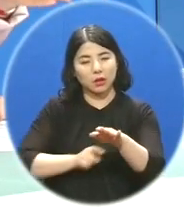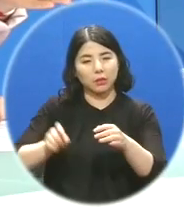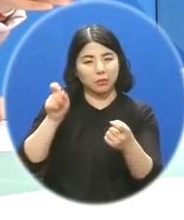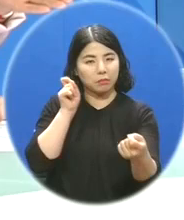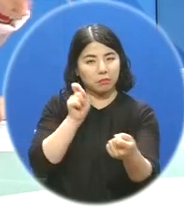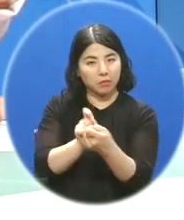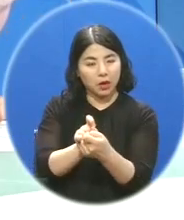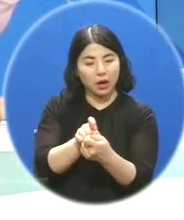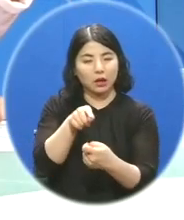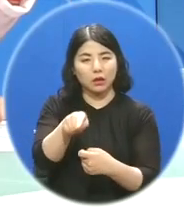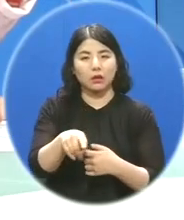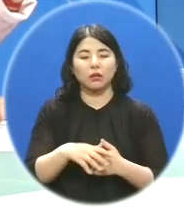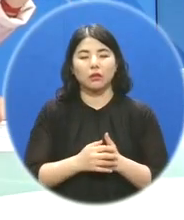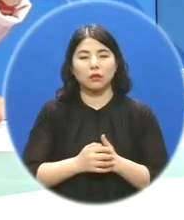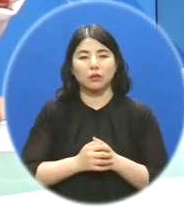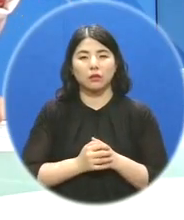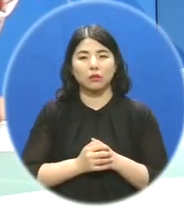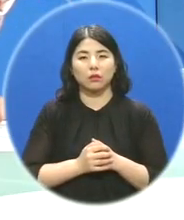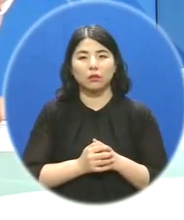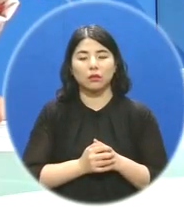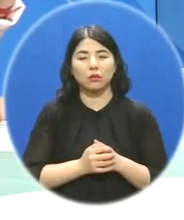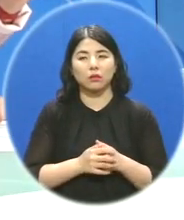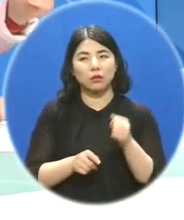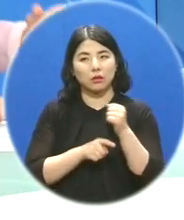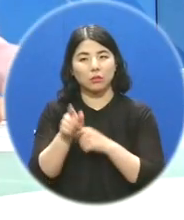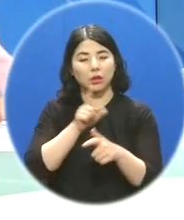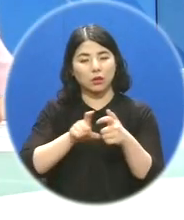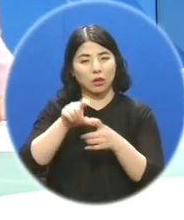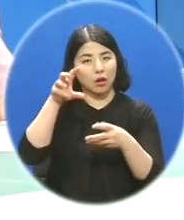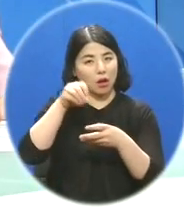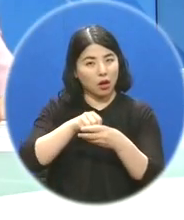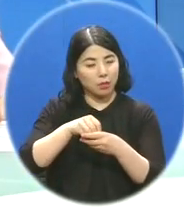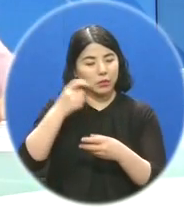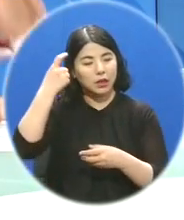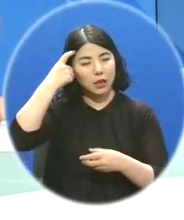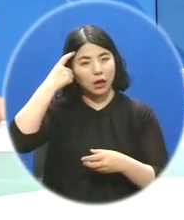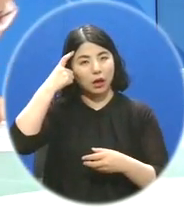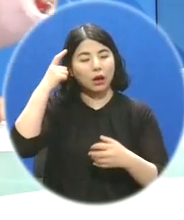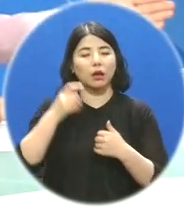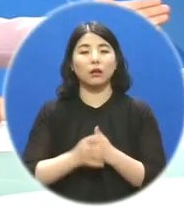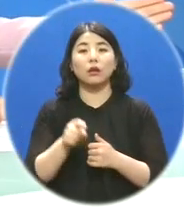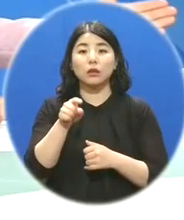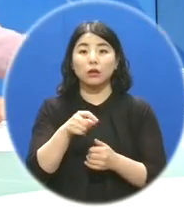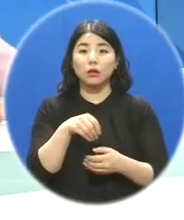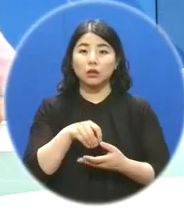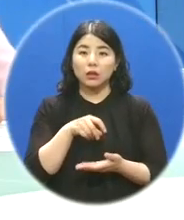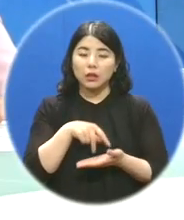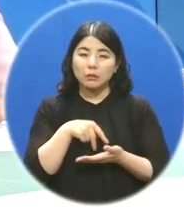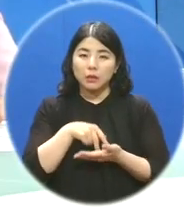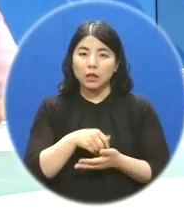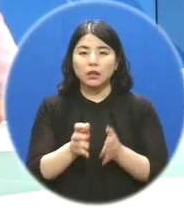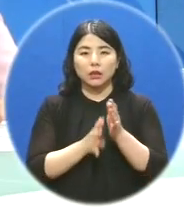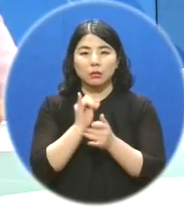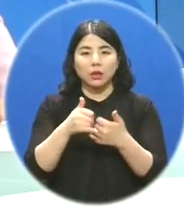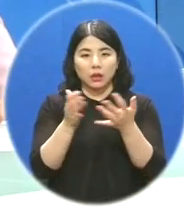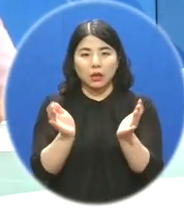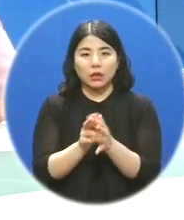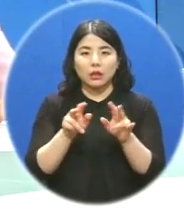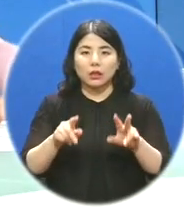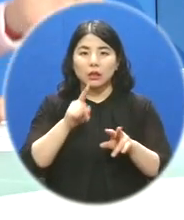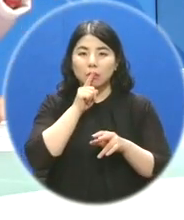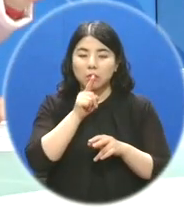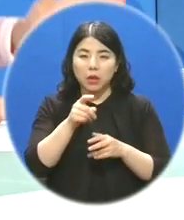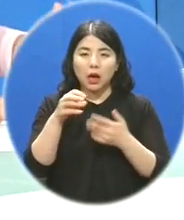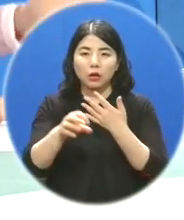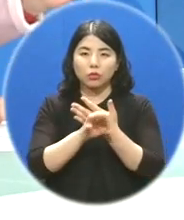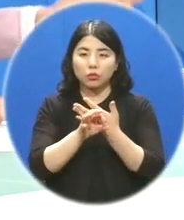도민들에게 다가가고 아마 이런 그 의미도 좀 내포하고 있을 거라고 저는 생각을 하거든요. 이제 그런 차원에서는 아마 시민단체에서 지금 말씀하시는